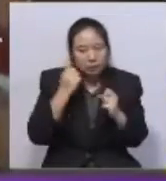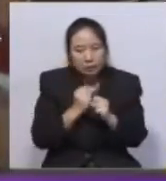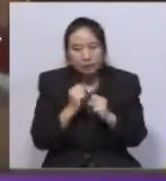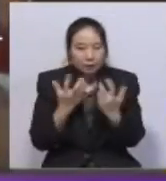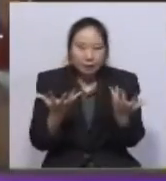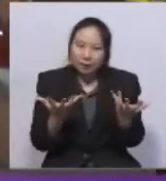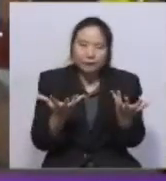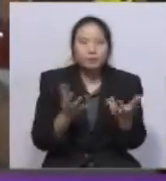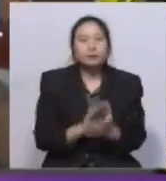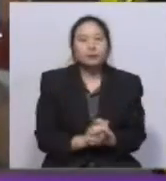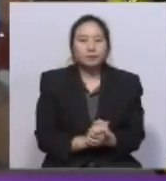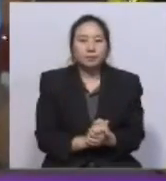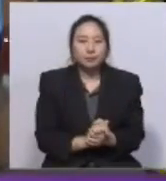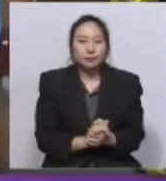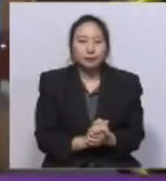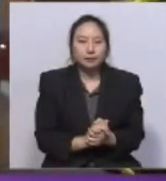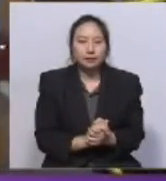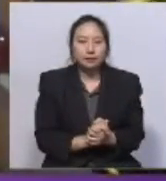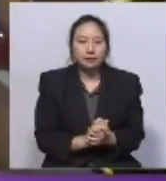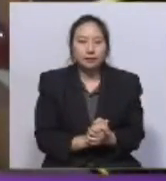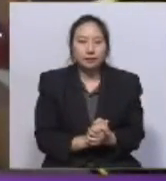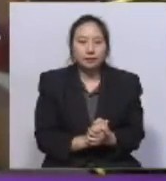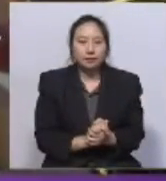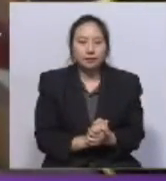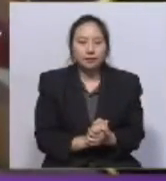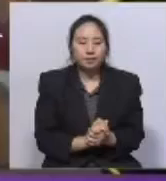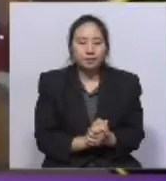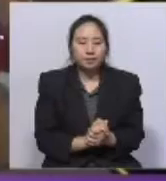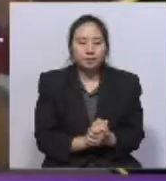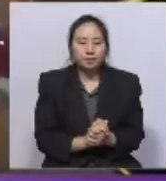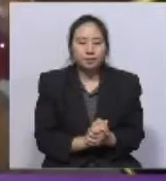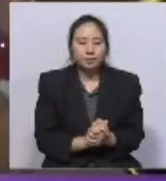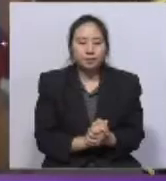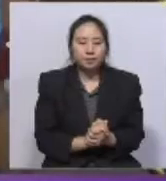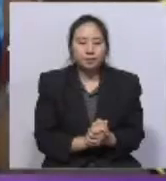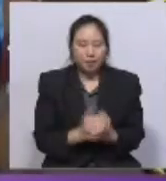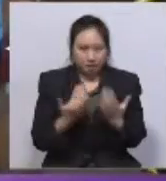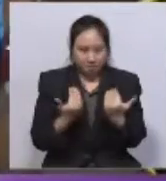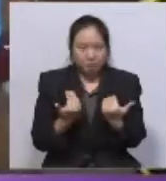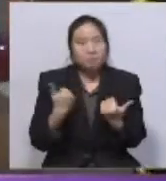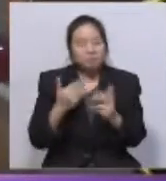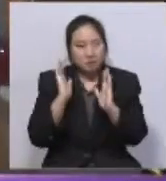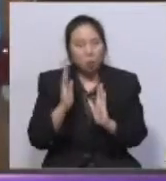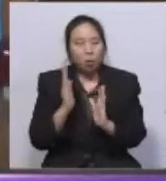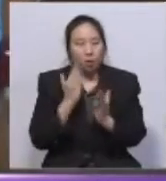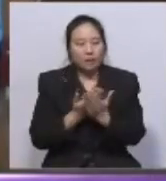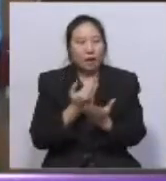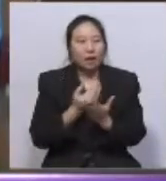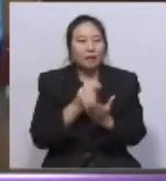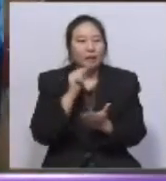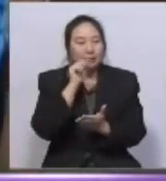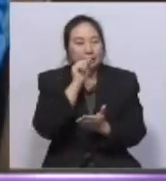หนจะได ้บางอย่างถูกสั่งซื้อแล้วด้วยใช่ไหมคร ับ ใช่จ่ายค่ะยัง